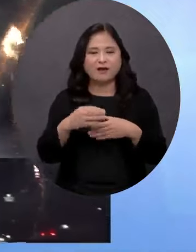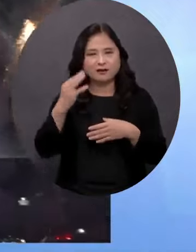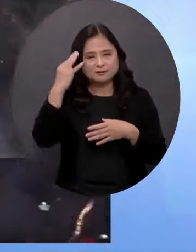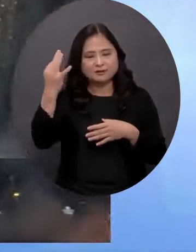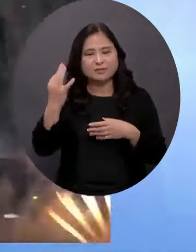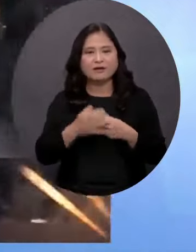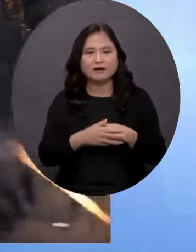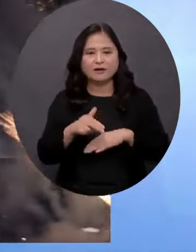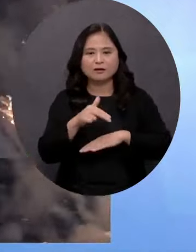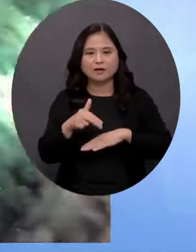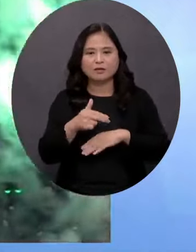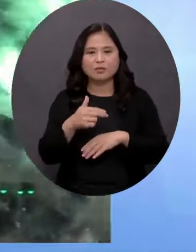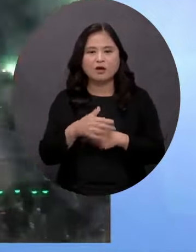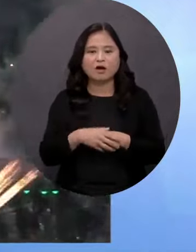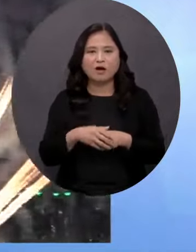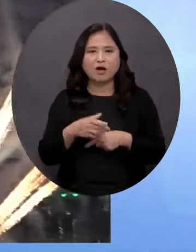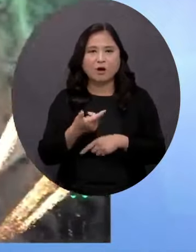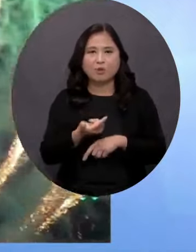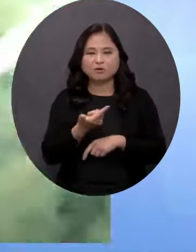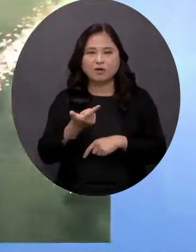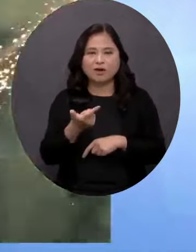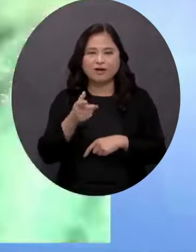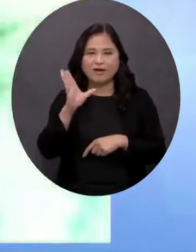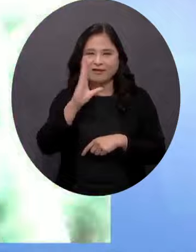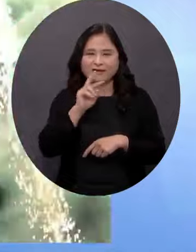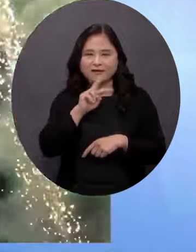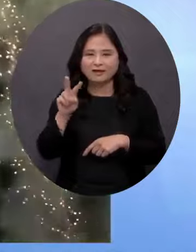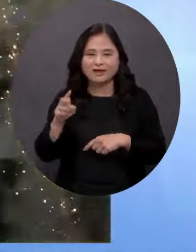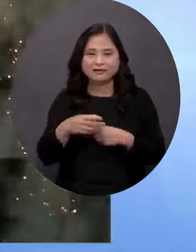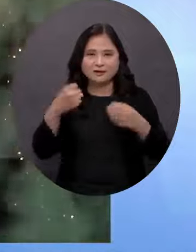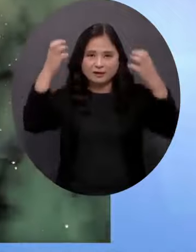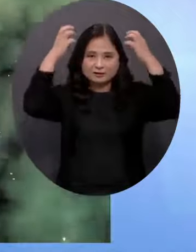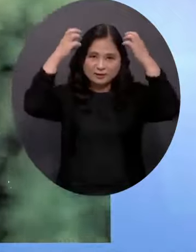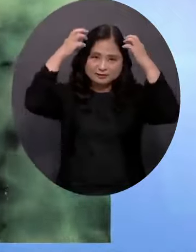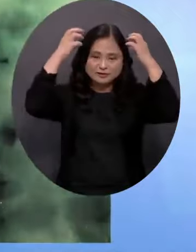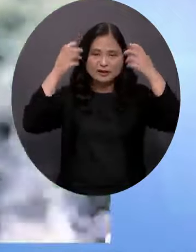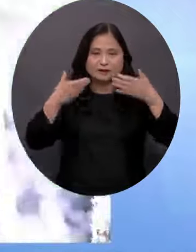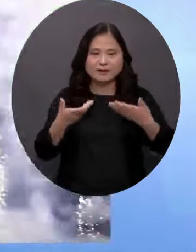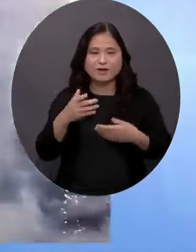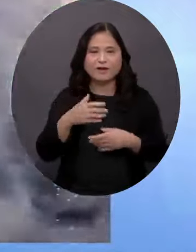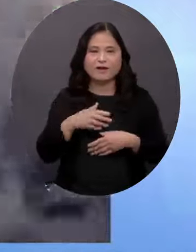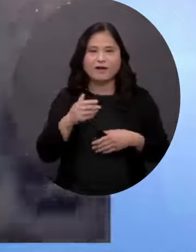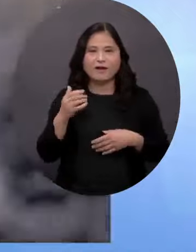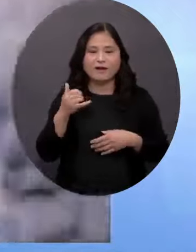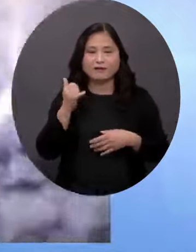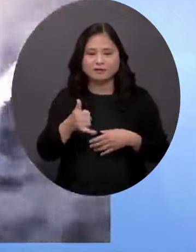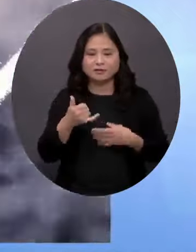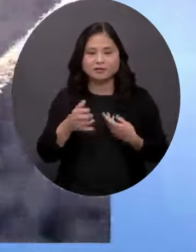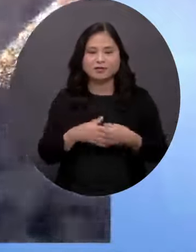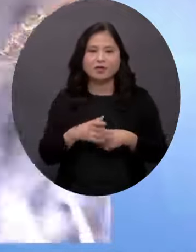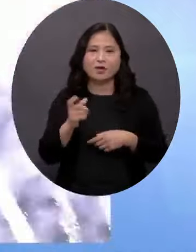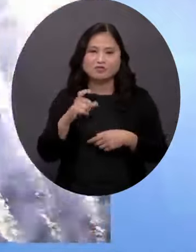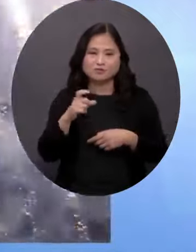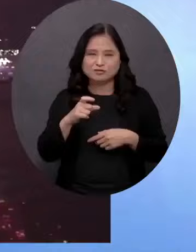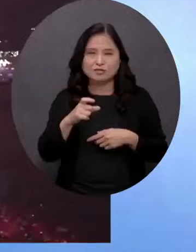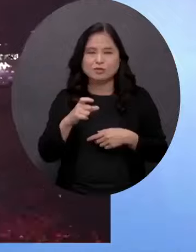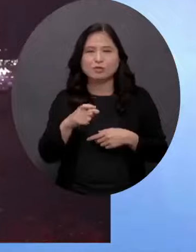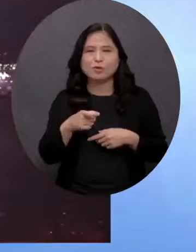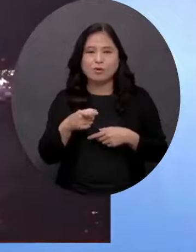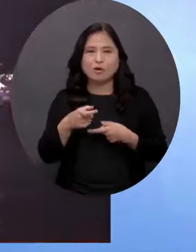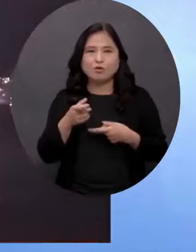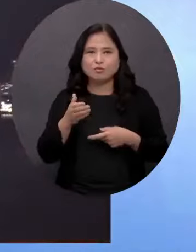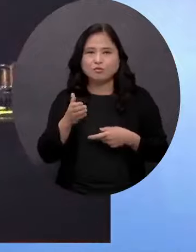去来维港看夜景，然后还有迪士尼。然后今天我是来了之后，然后我在坐出租车的路上，